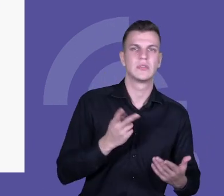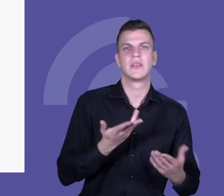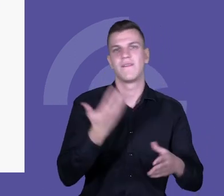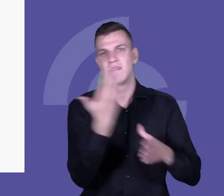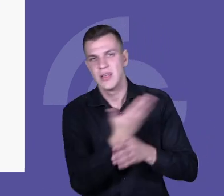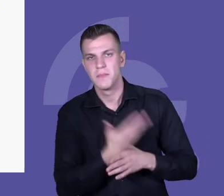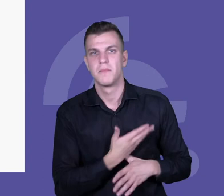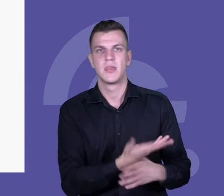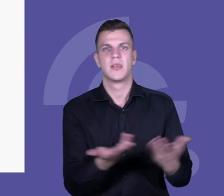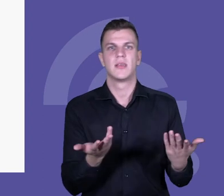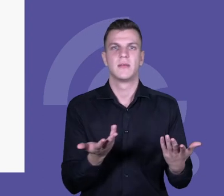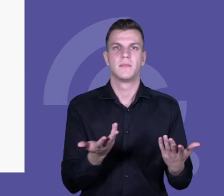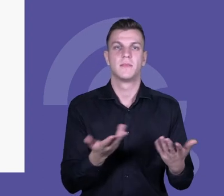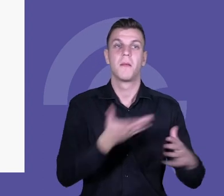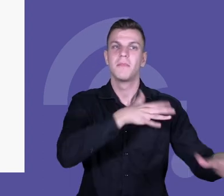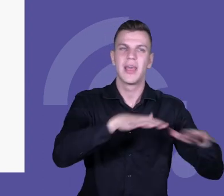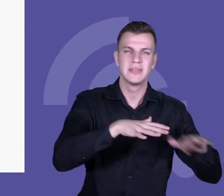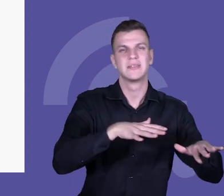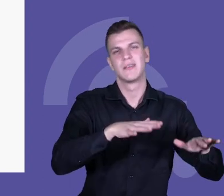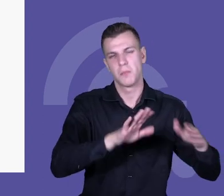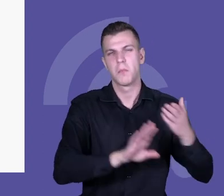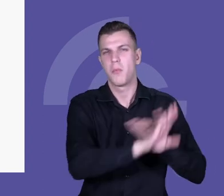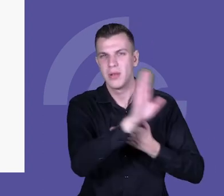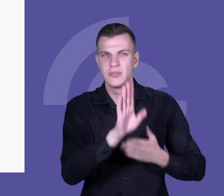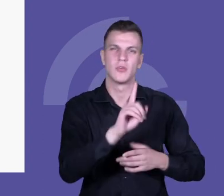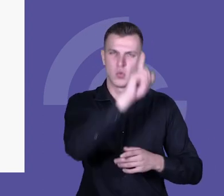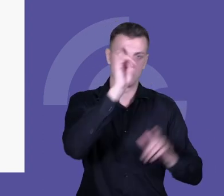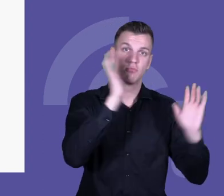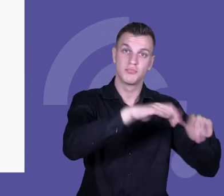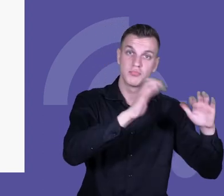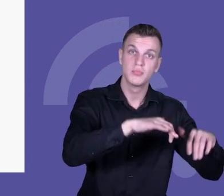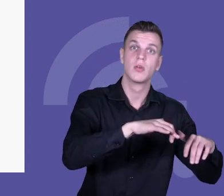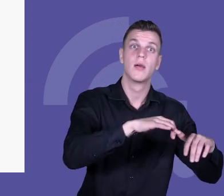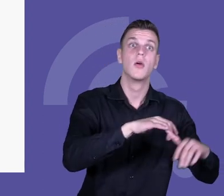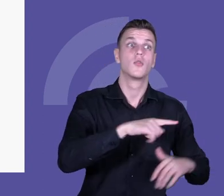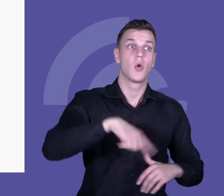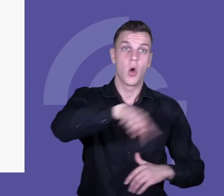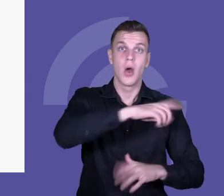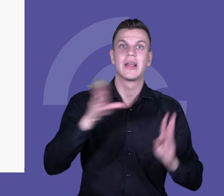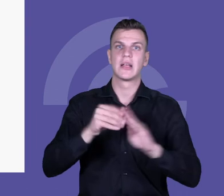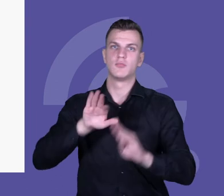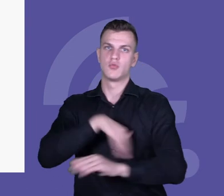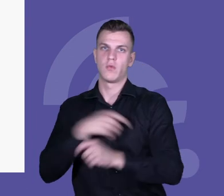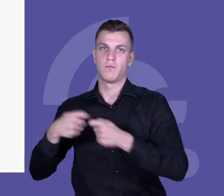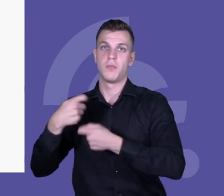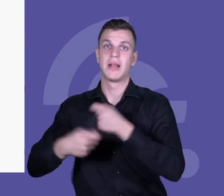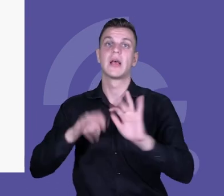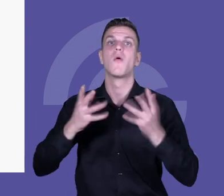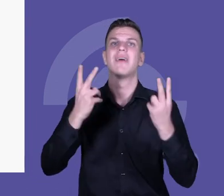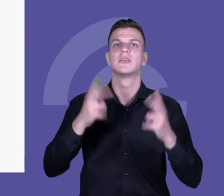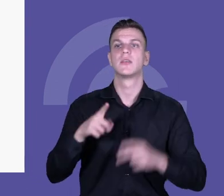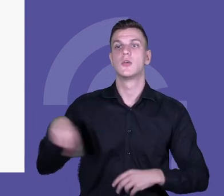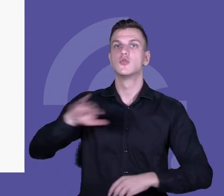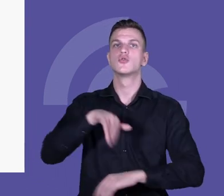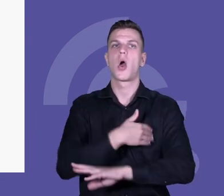i organizacjami społecznymi, ale ważne, żeby to nie było traktowane jako atrakcja, jako wycieczka,